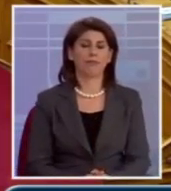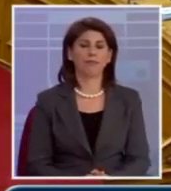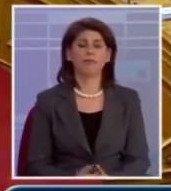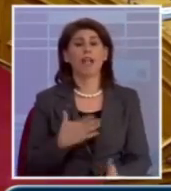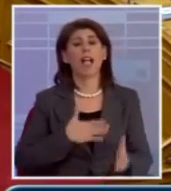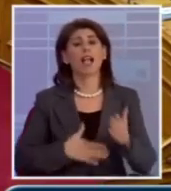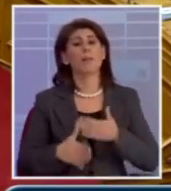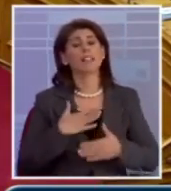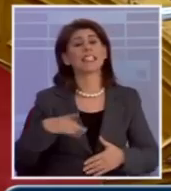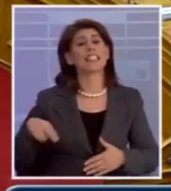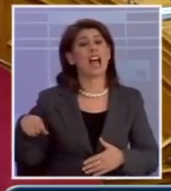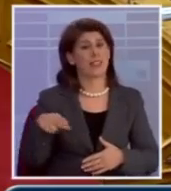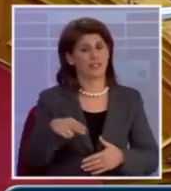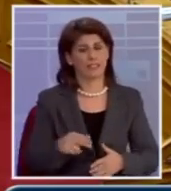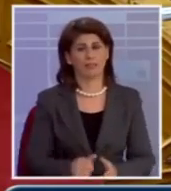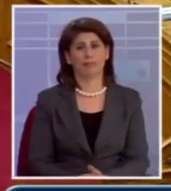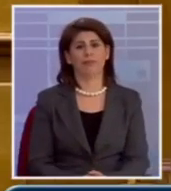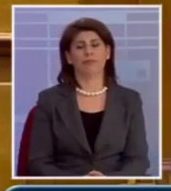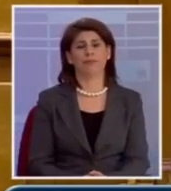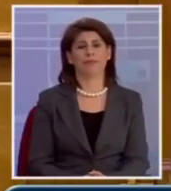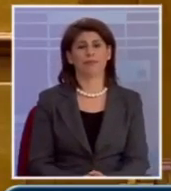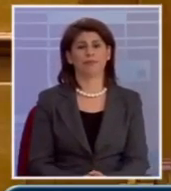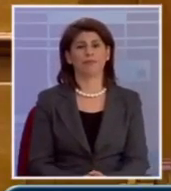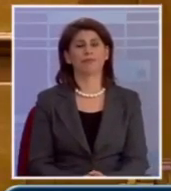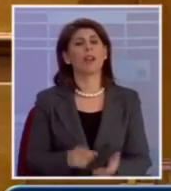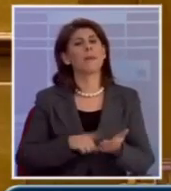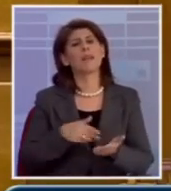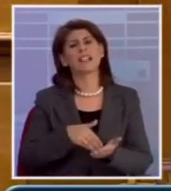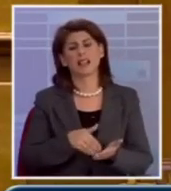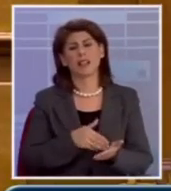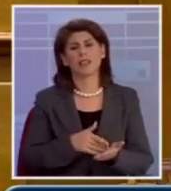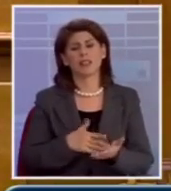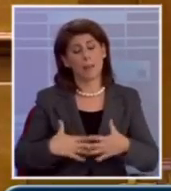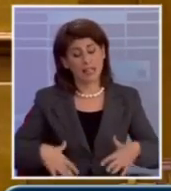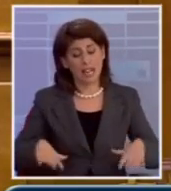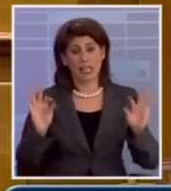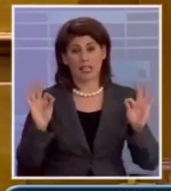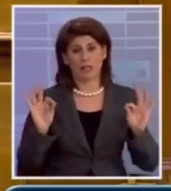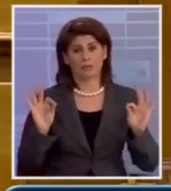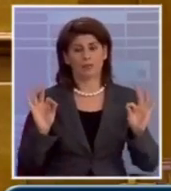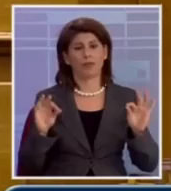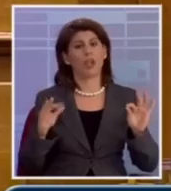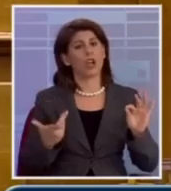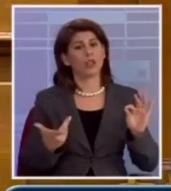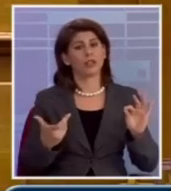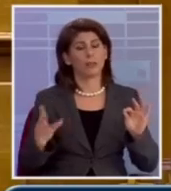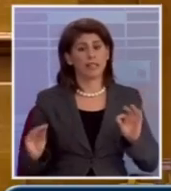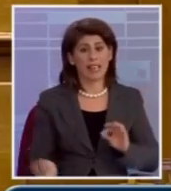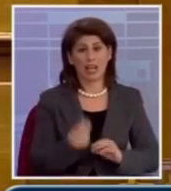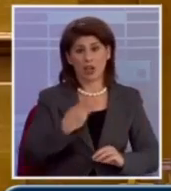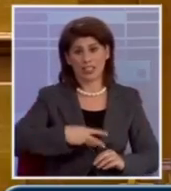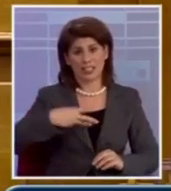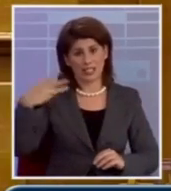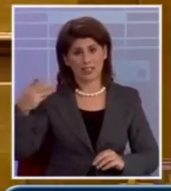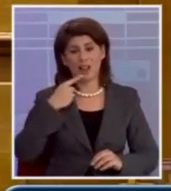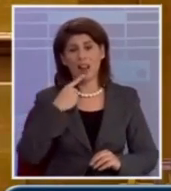Αγαπητές και αγαπητοί συνάδελφοι, πρέπει να ξεκαθαρίσουμε ευθύς εξ αρχής ότι με την εκλογή ΣΥΡΙΖΑ